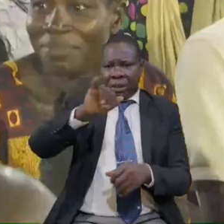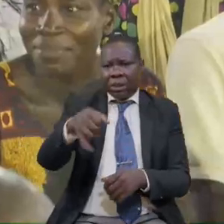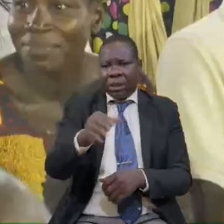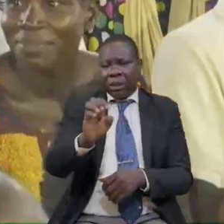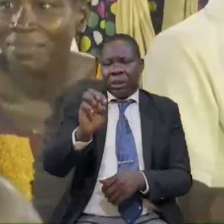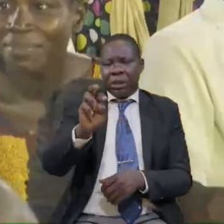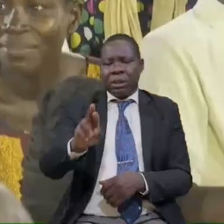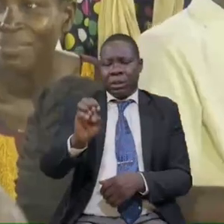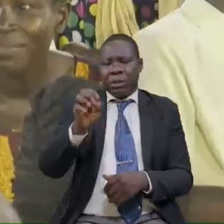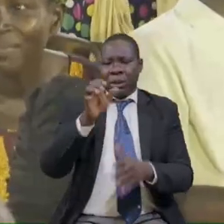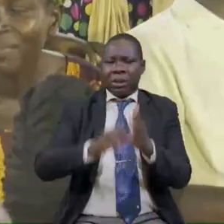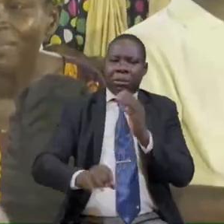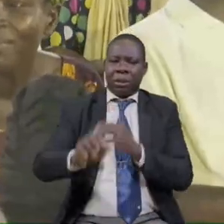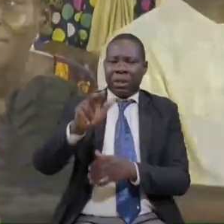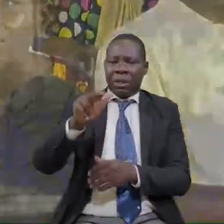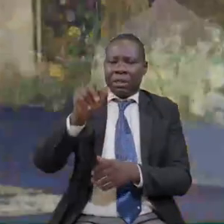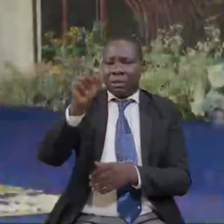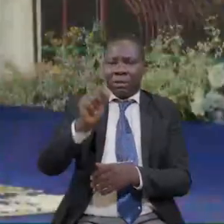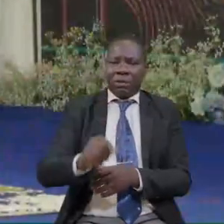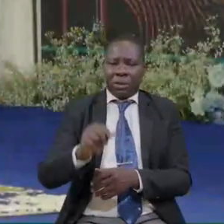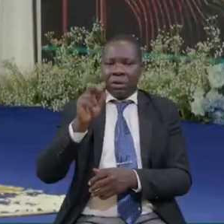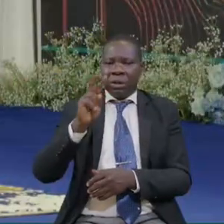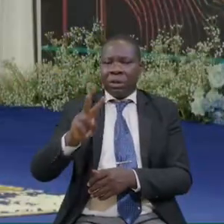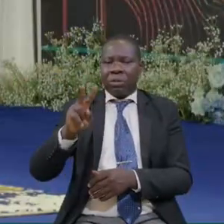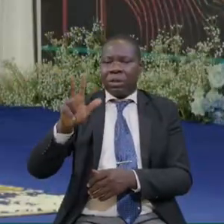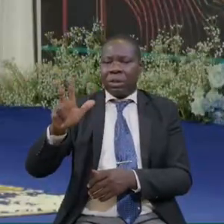31. Jérémie